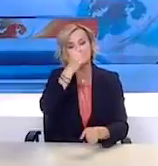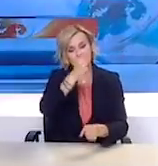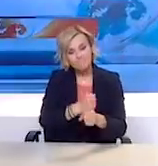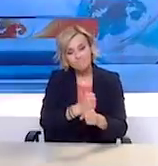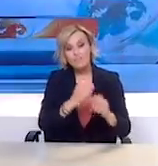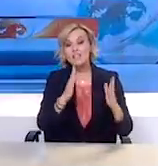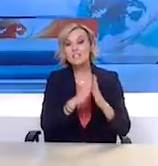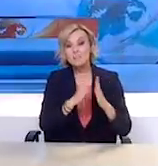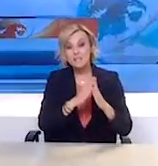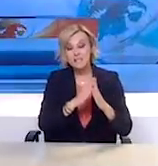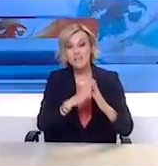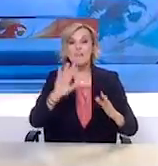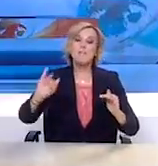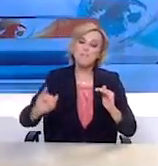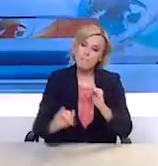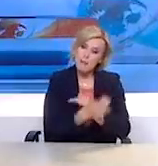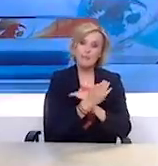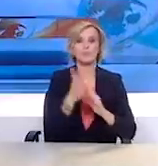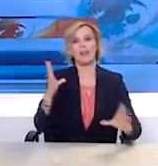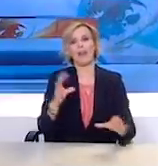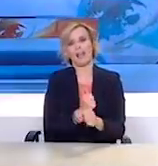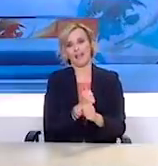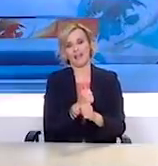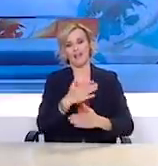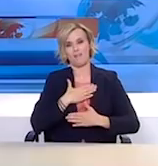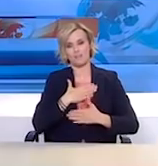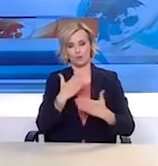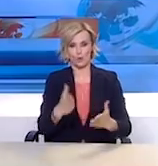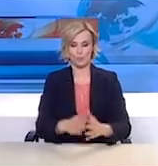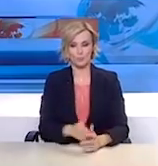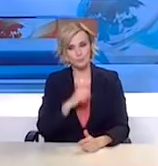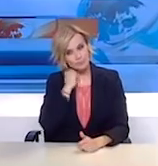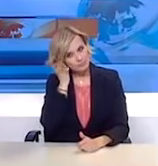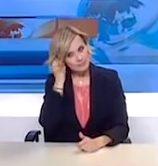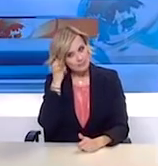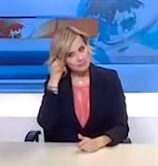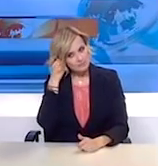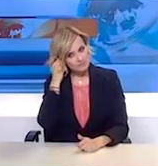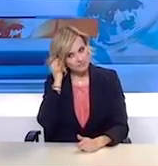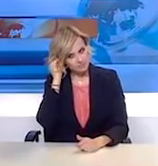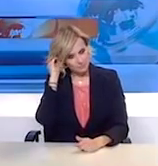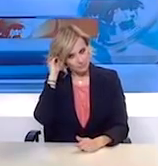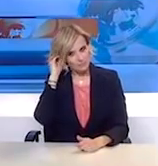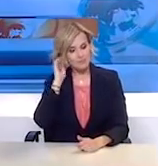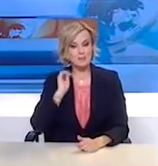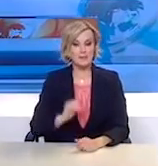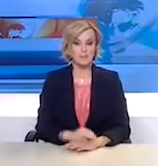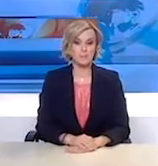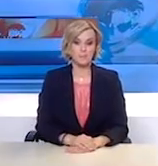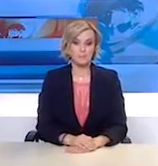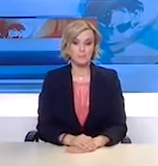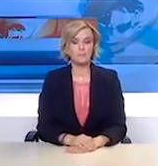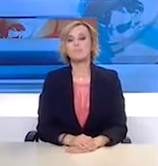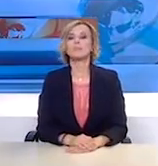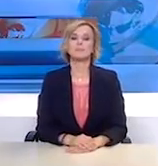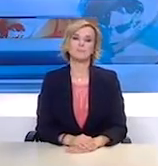σπίτι, βγαίνουμε νικητές. Σας ευχαριστώ. Ευχαριστούμε κύριε Υπουργέ. Να περάσουμε σε ερωτήσεις. Η κυρία